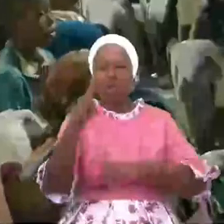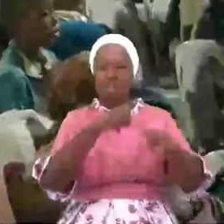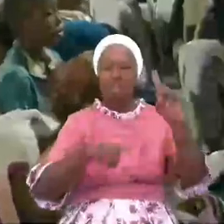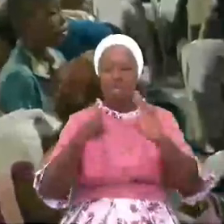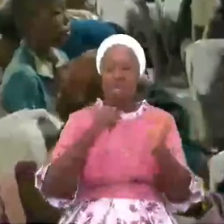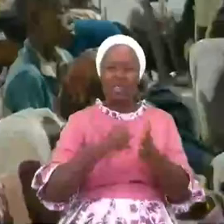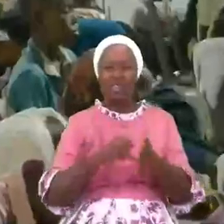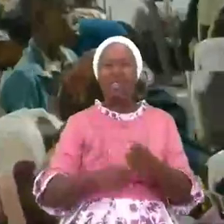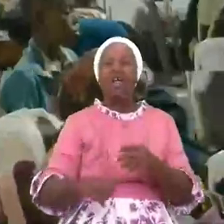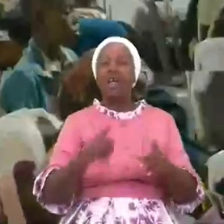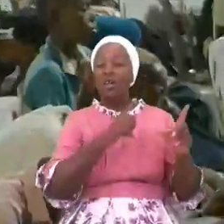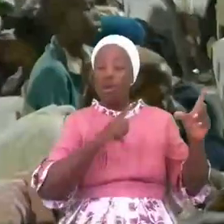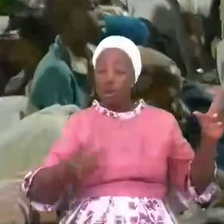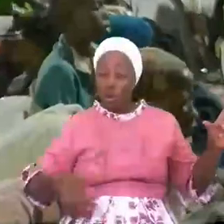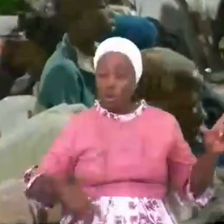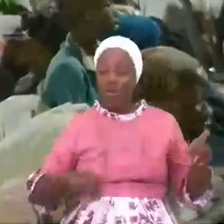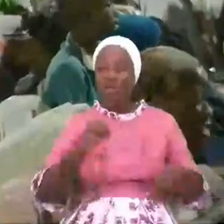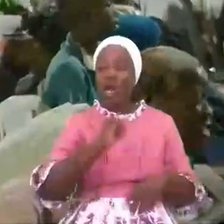Seigneur, je viens, dis-le.